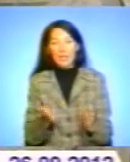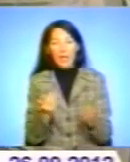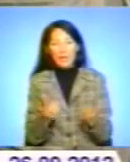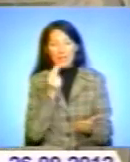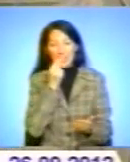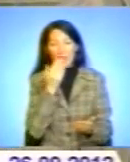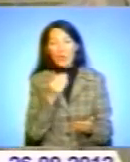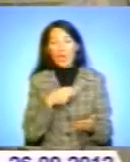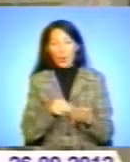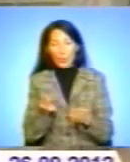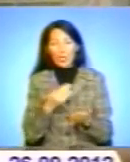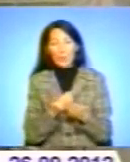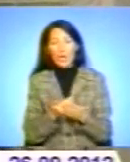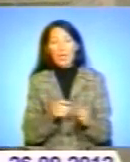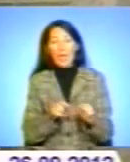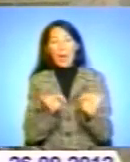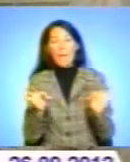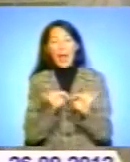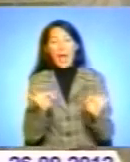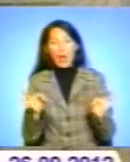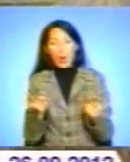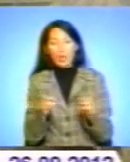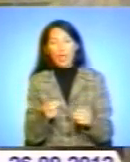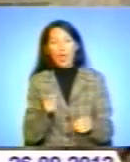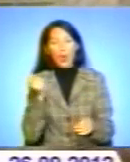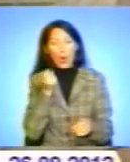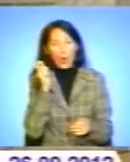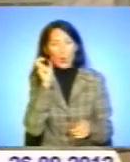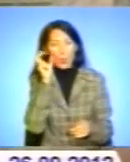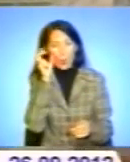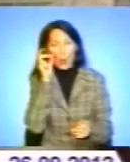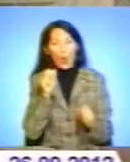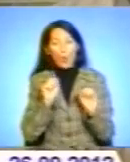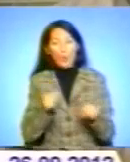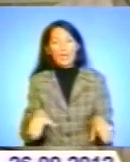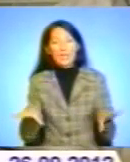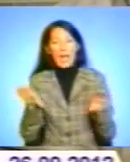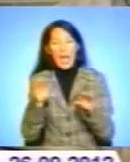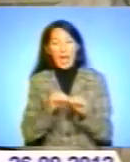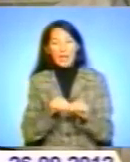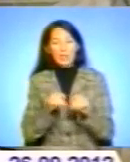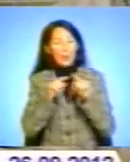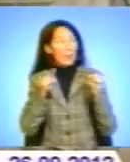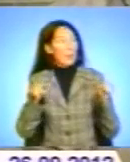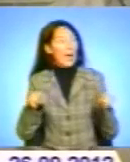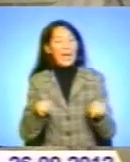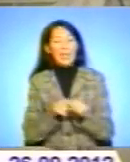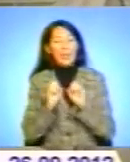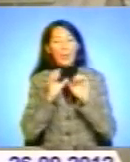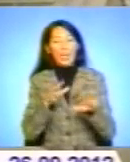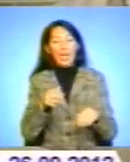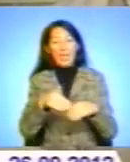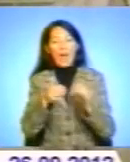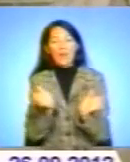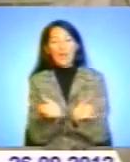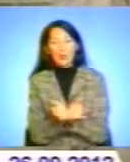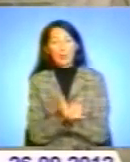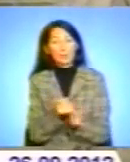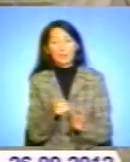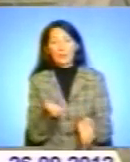допустимо, макарони чи крупу, ви можете вмісті з пакетом кидати його в кастрюлю, і він створиться, і не буде